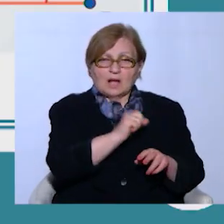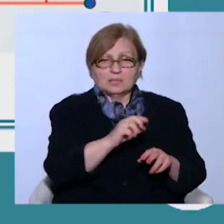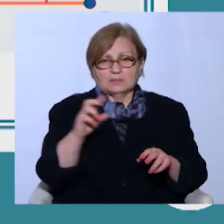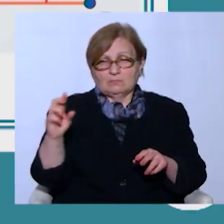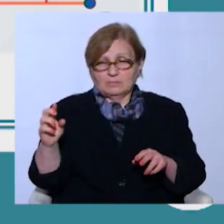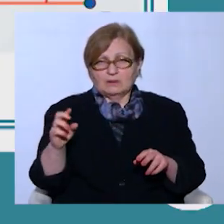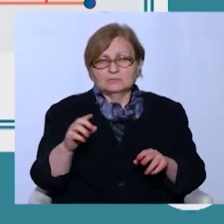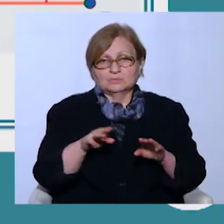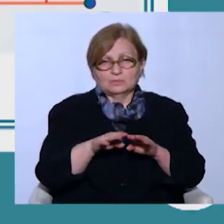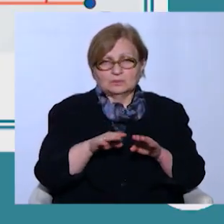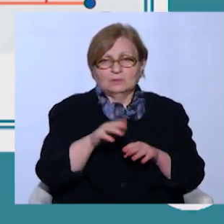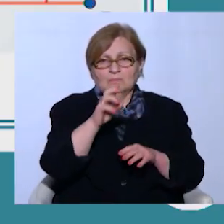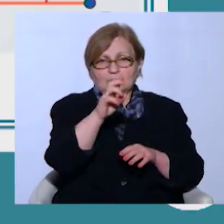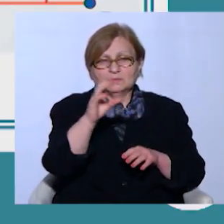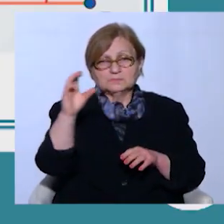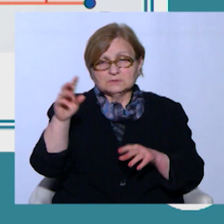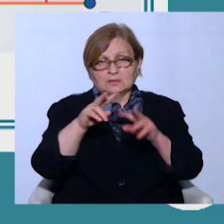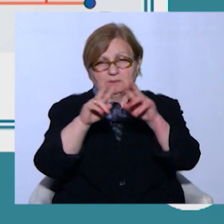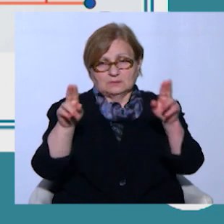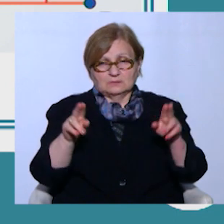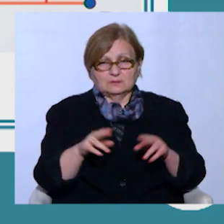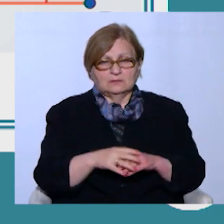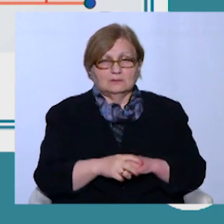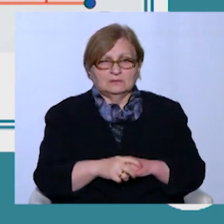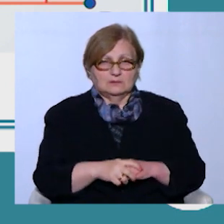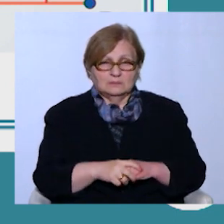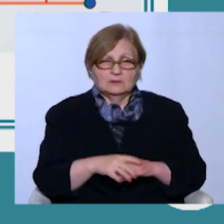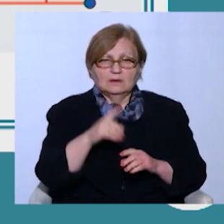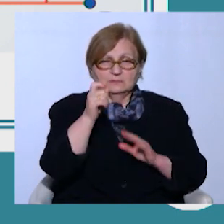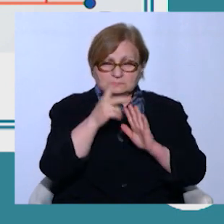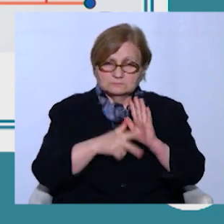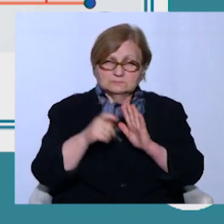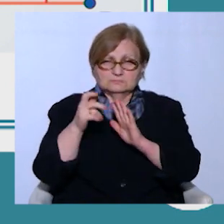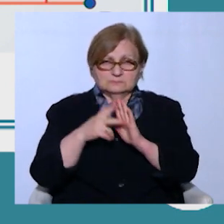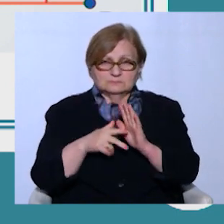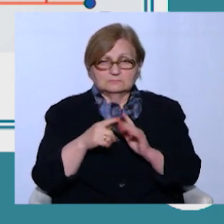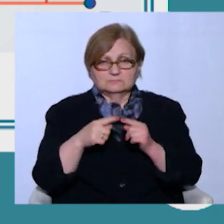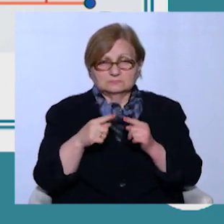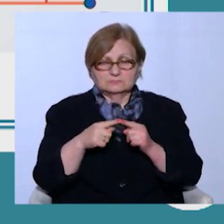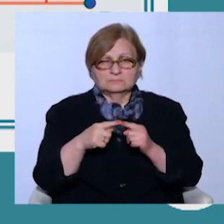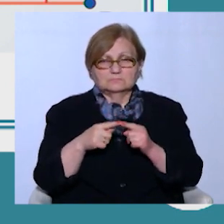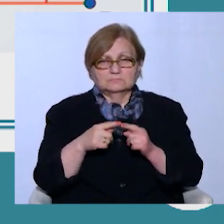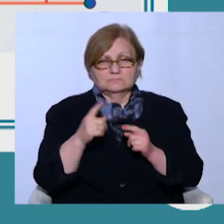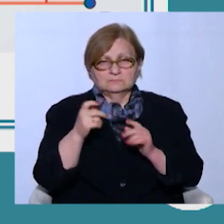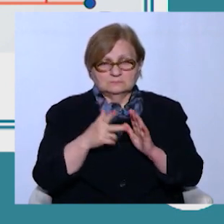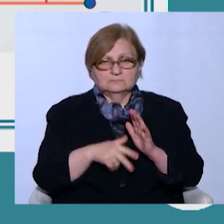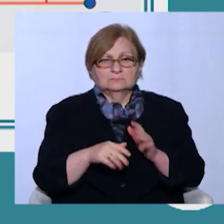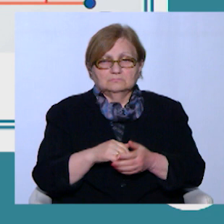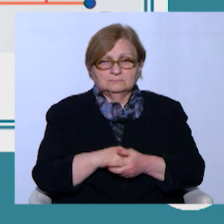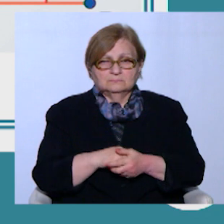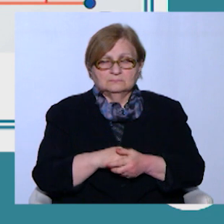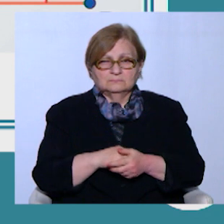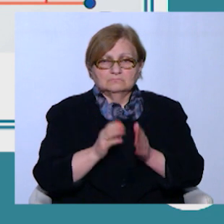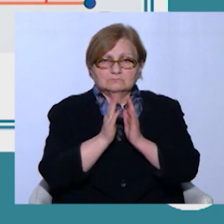ტოლია, კუთხე B და კუთხე C ერთმანეთის ტოლია, ხოლო კუთხე A-ს + კუთხე B 180-ია. კუთხე C-ს + კუთხე D 180-ია. ძალიან